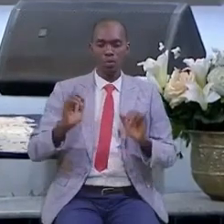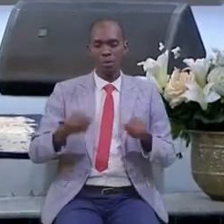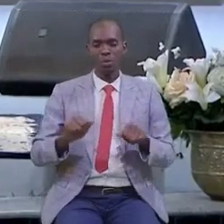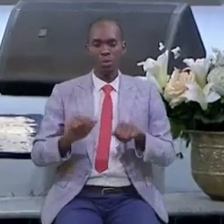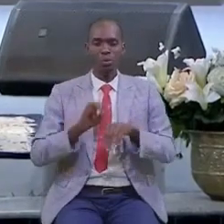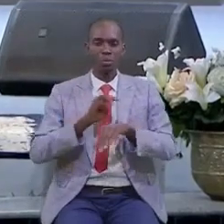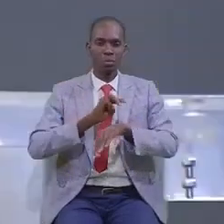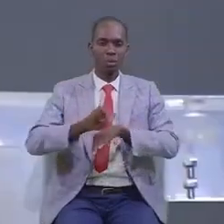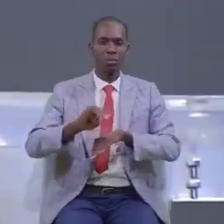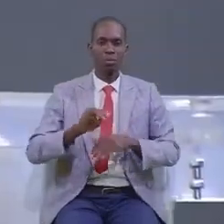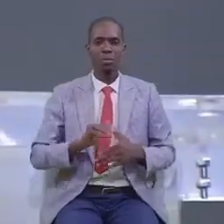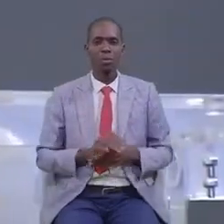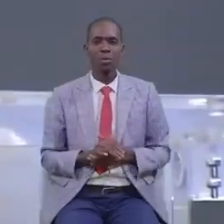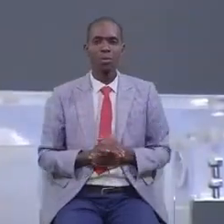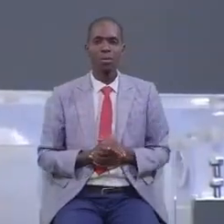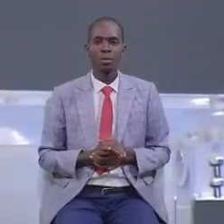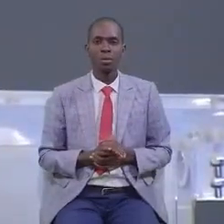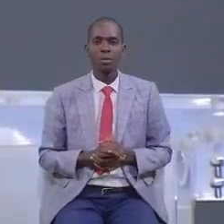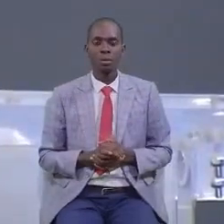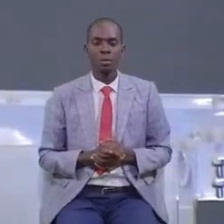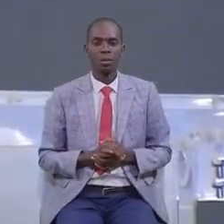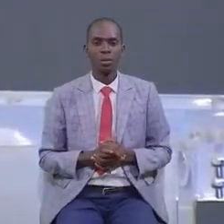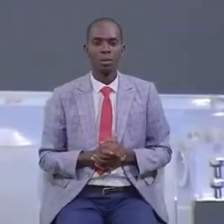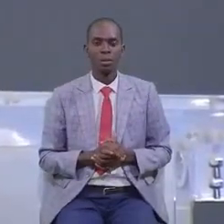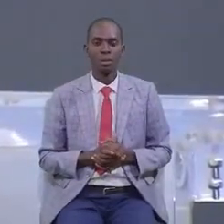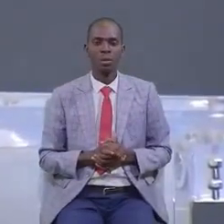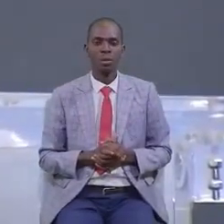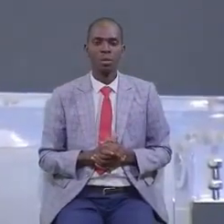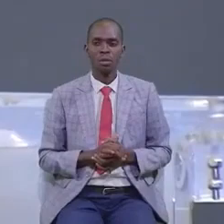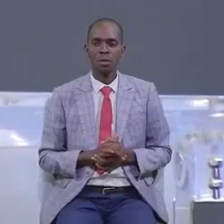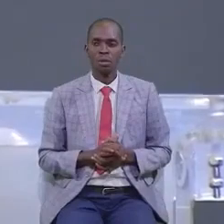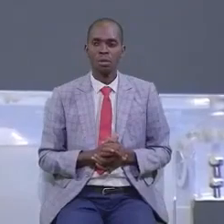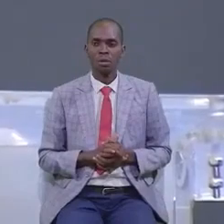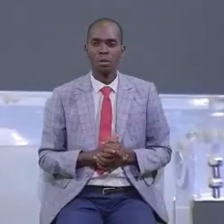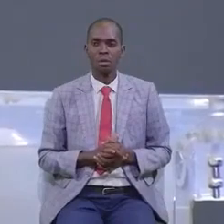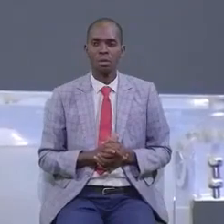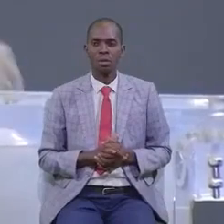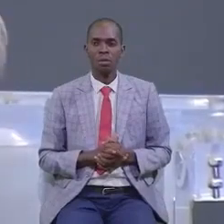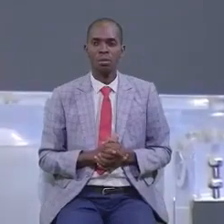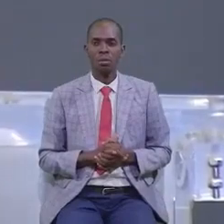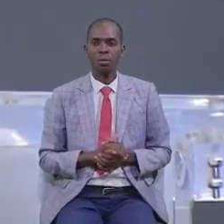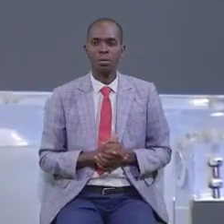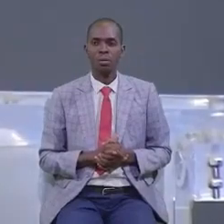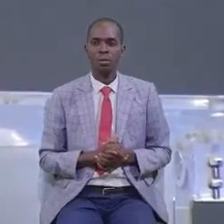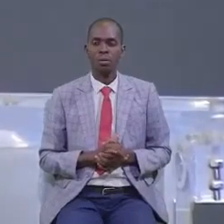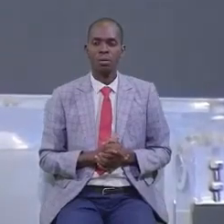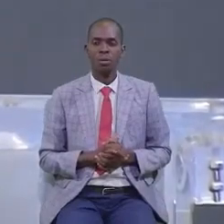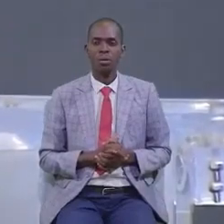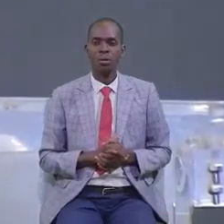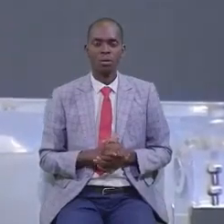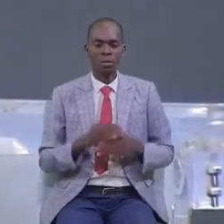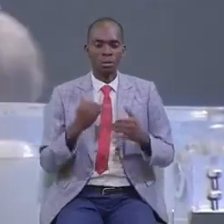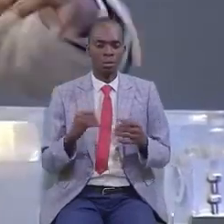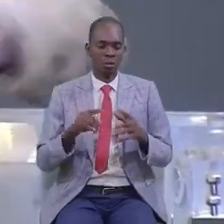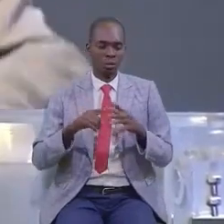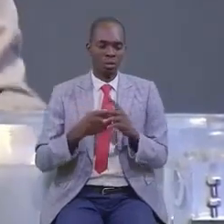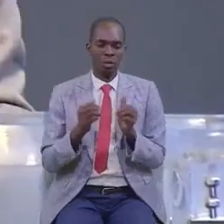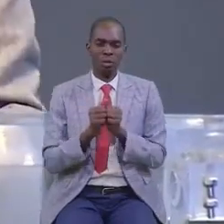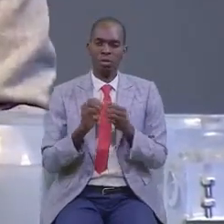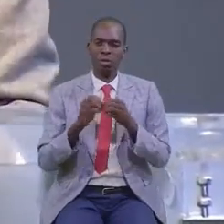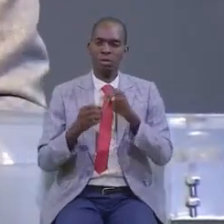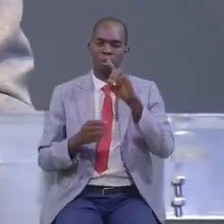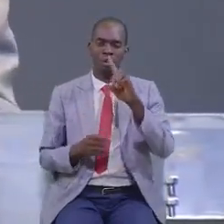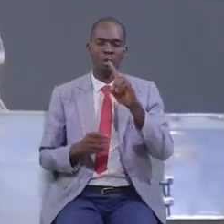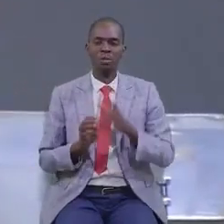meeru jeevithamlo saafalyata vijayam pondukuntaru paricharyalo kuda prayojananni laabhanni pondukuntaru let's look at number 1 ippudu